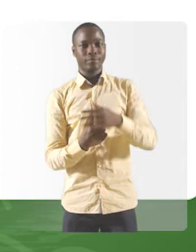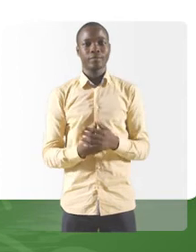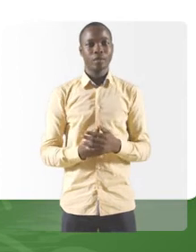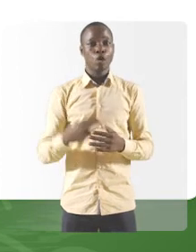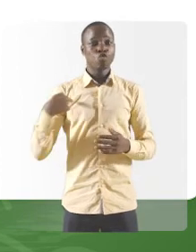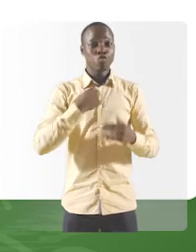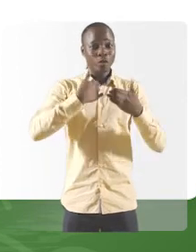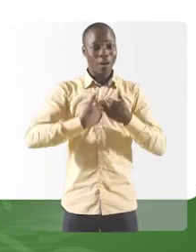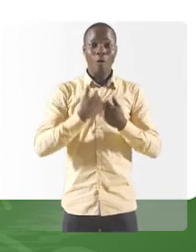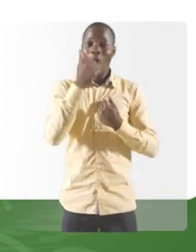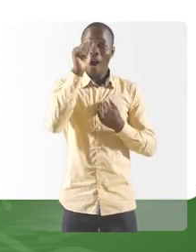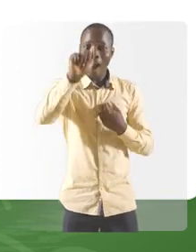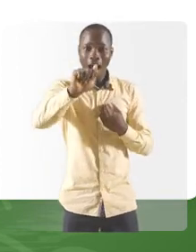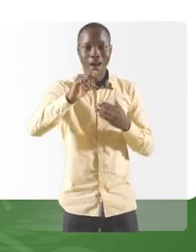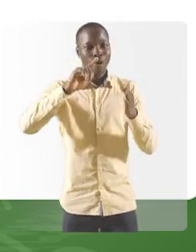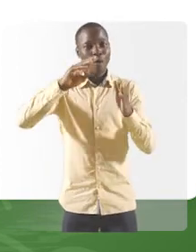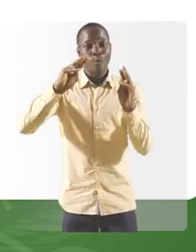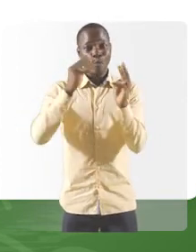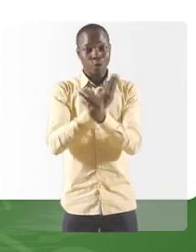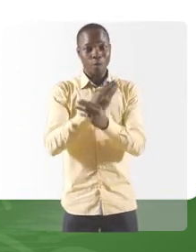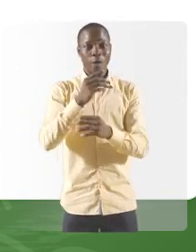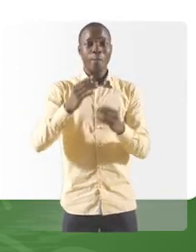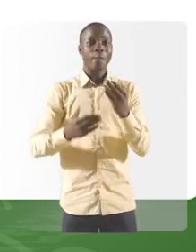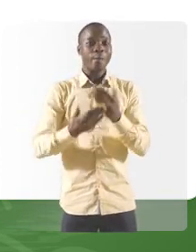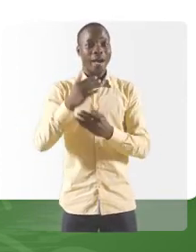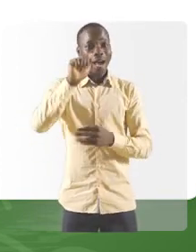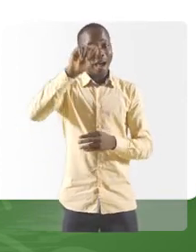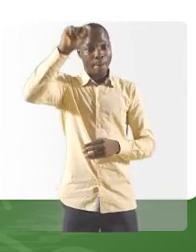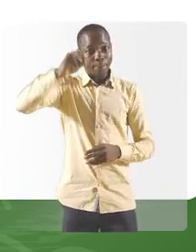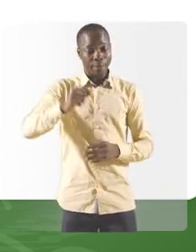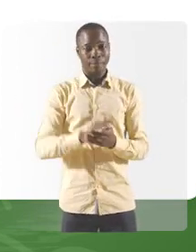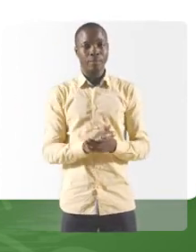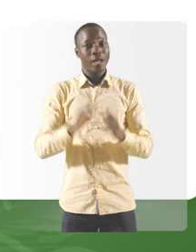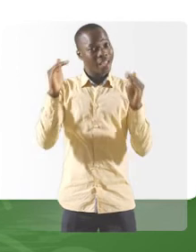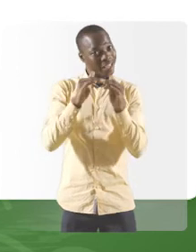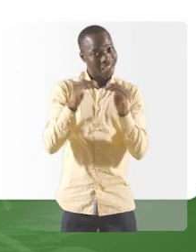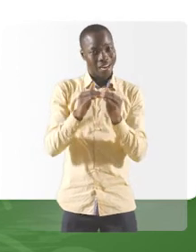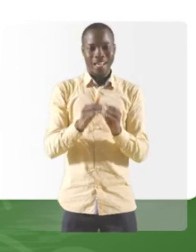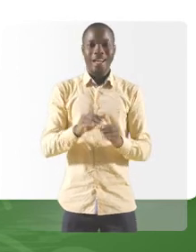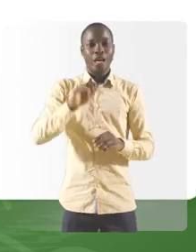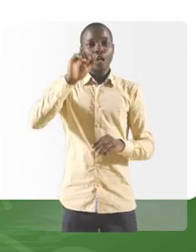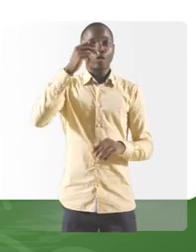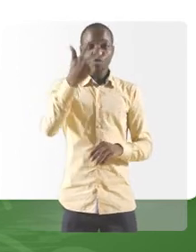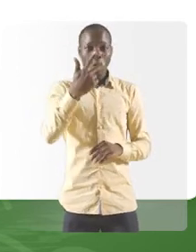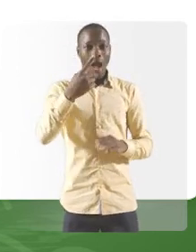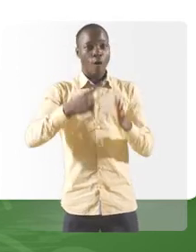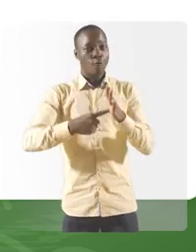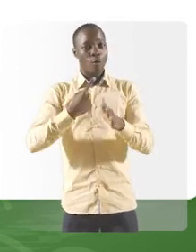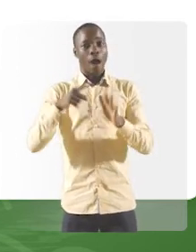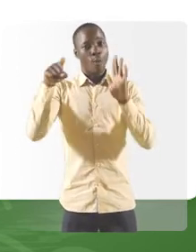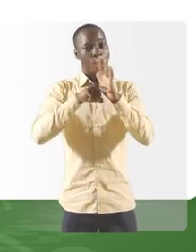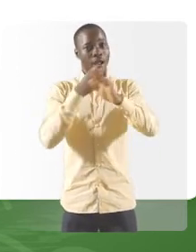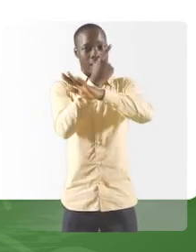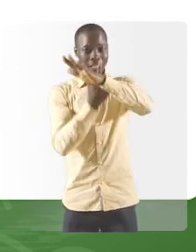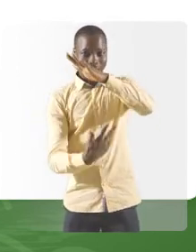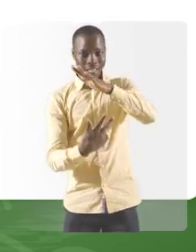A multiplié par A' qui est égal à 3 multiplié par moins 1 tiers, ce qui est égal